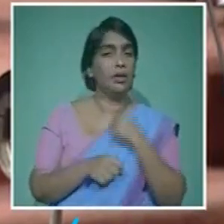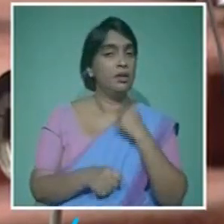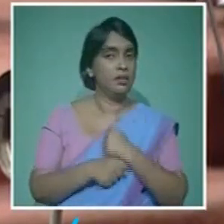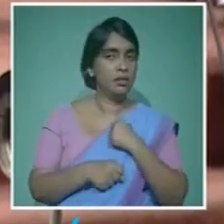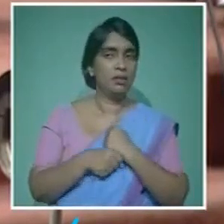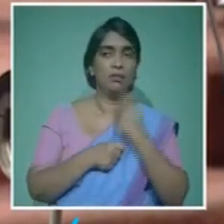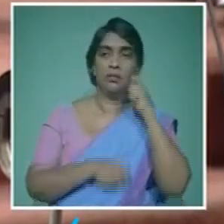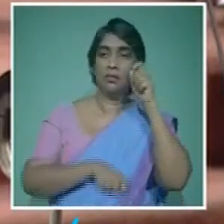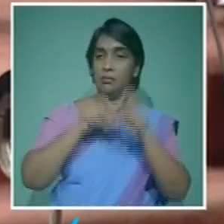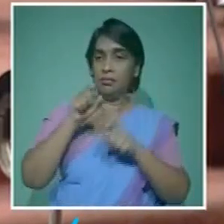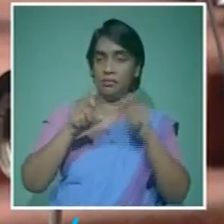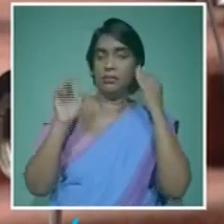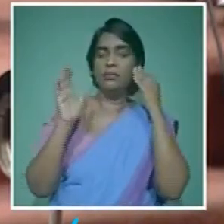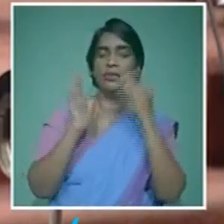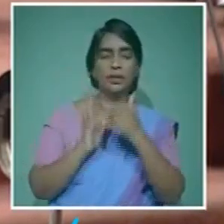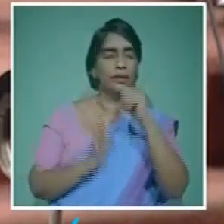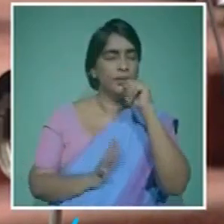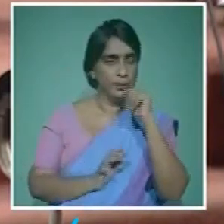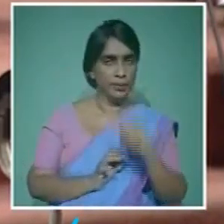எடுத்துக்கொண்டால்